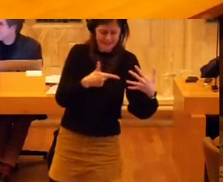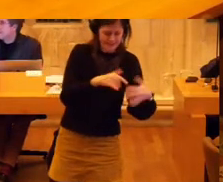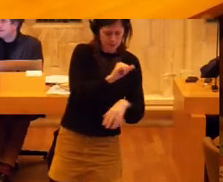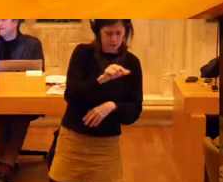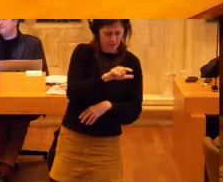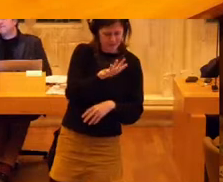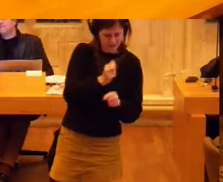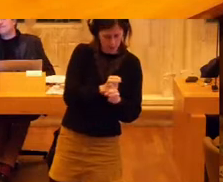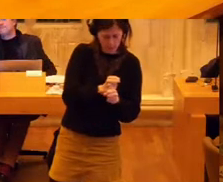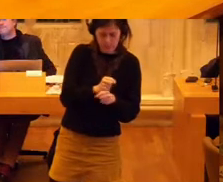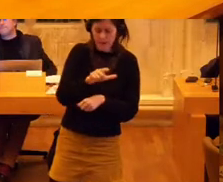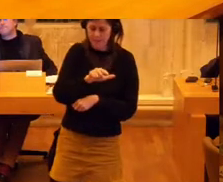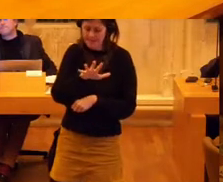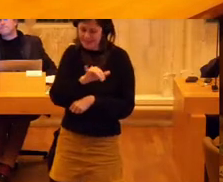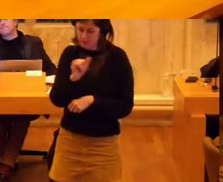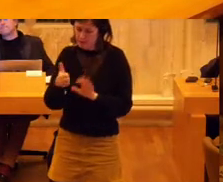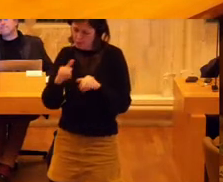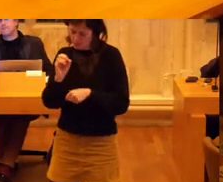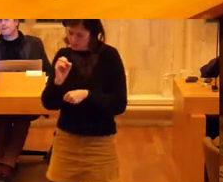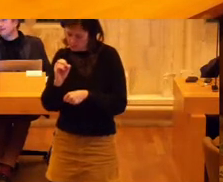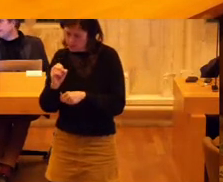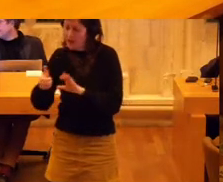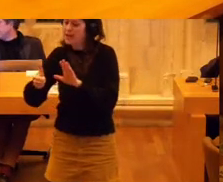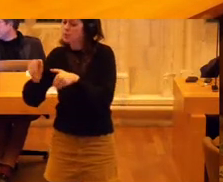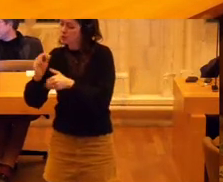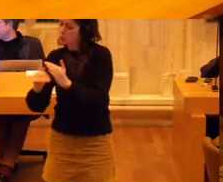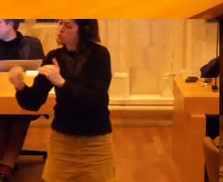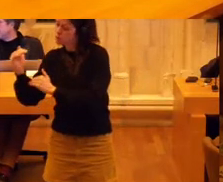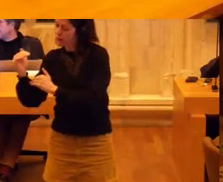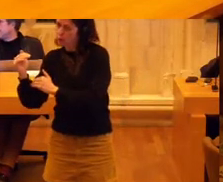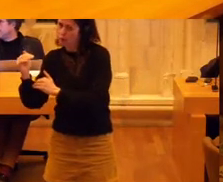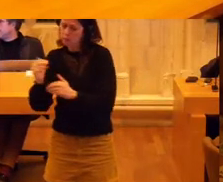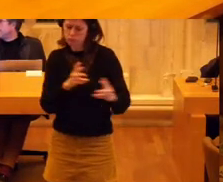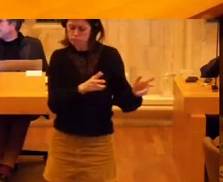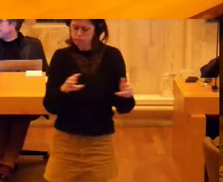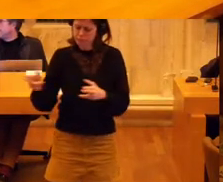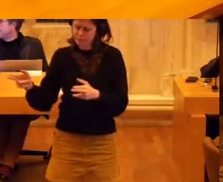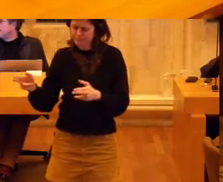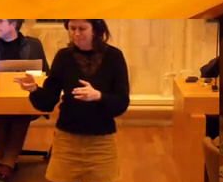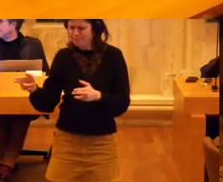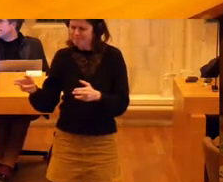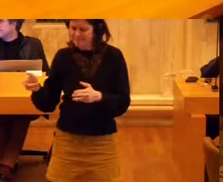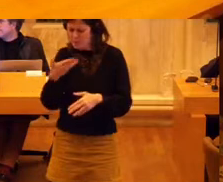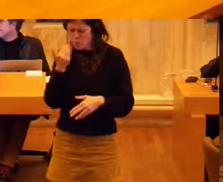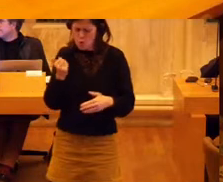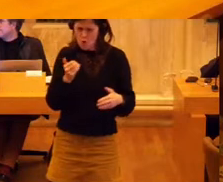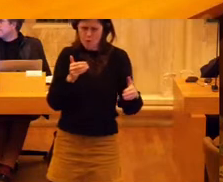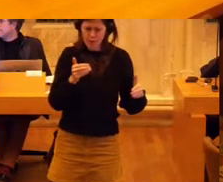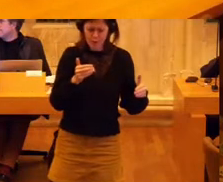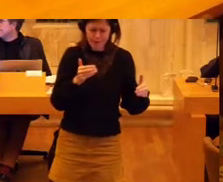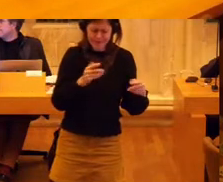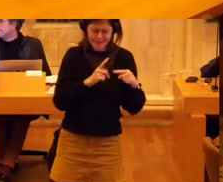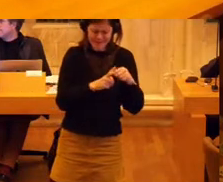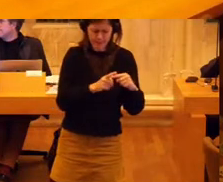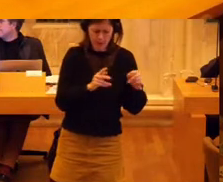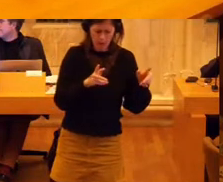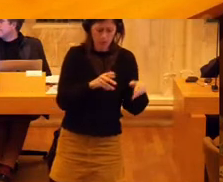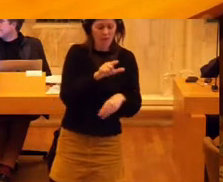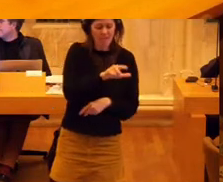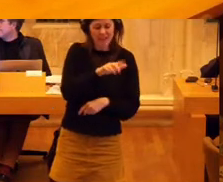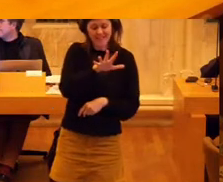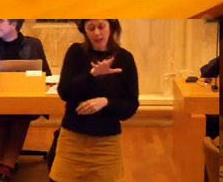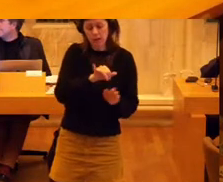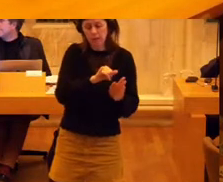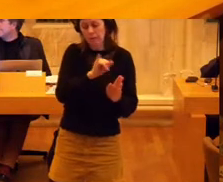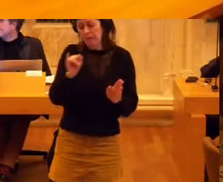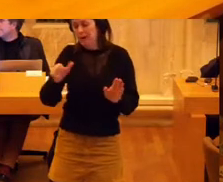17-25, 25-60 et plus de 60. Ça aurait été intéressant d'avoir une répartition un peu plus juste, parce que globalement, 25-60, c'est quand